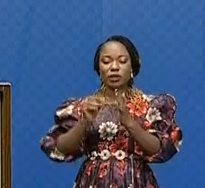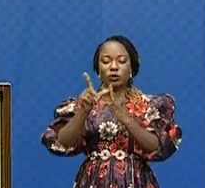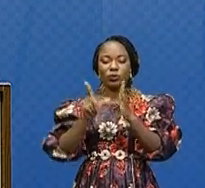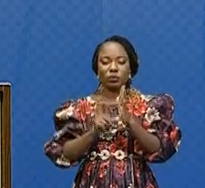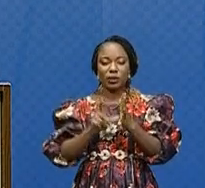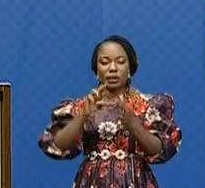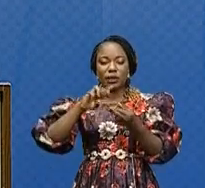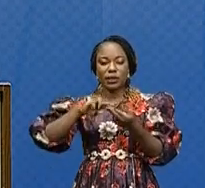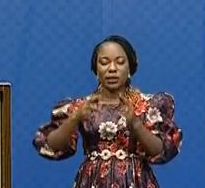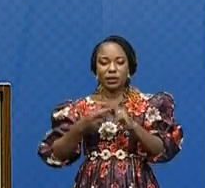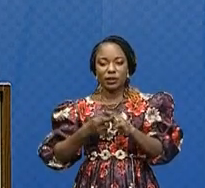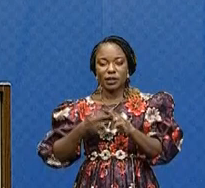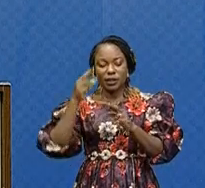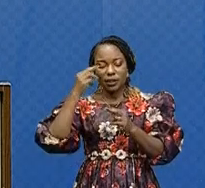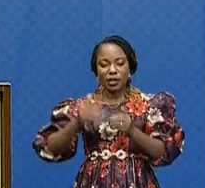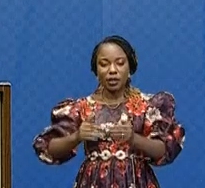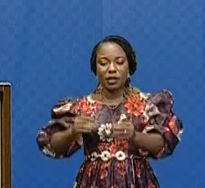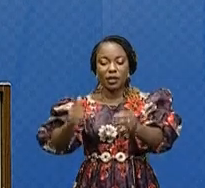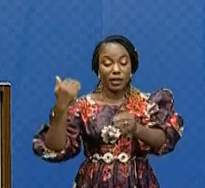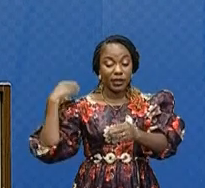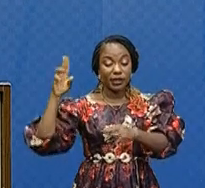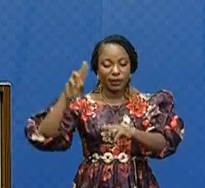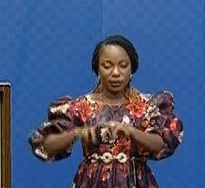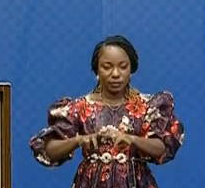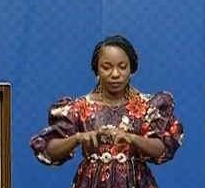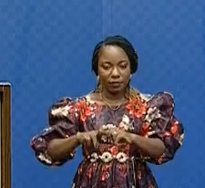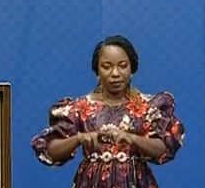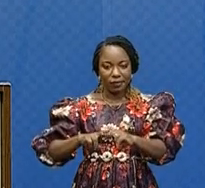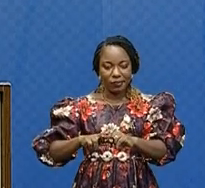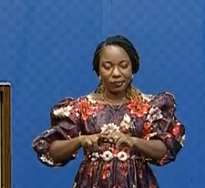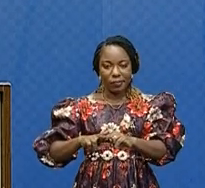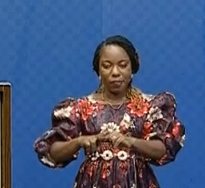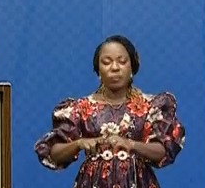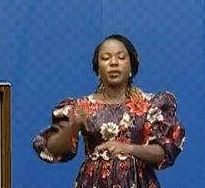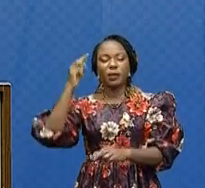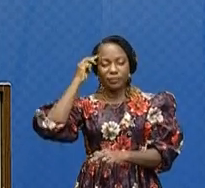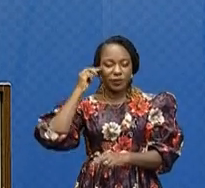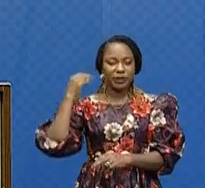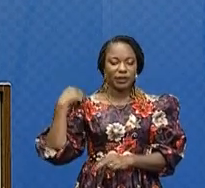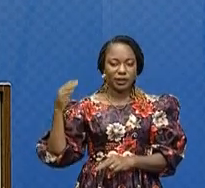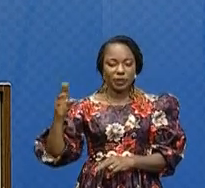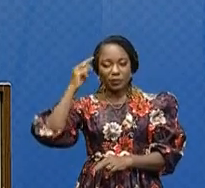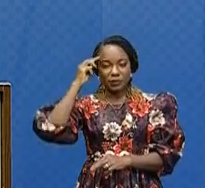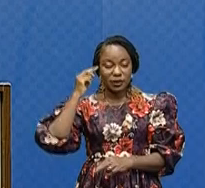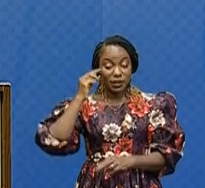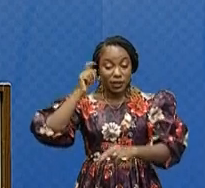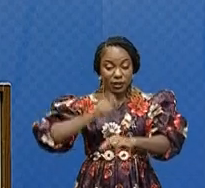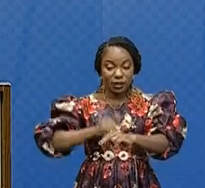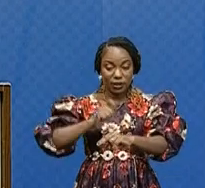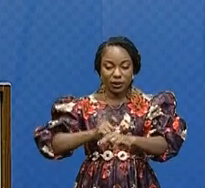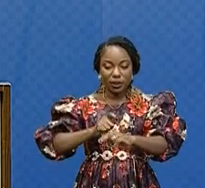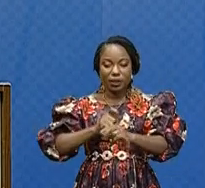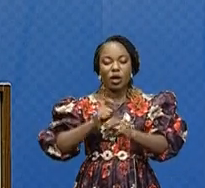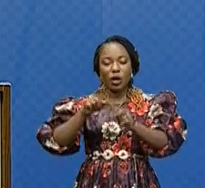à l'autorisation de la prorogation de l'état de siège. La ministre d'État, ministre de la Justice et garde des